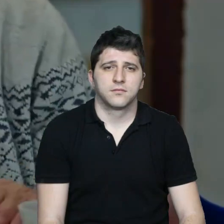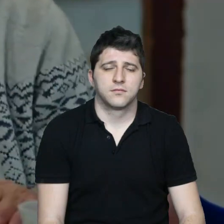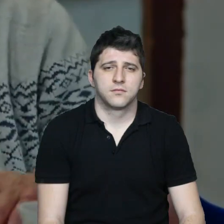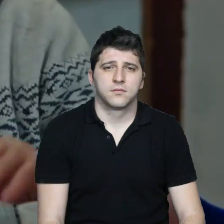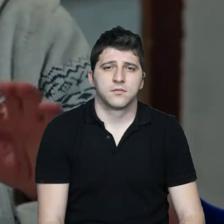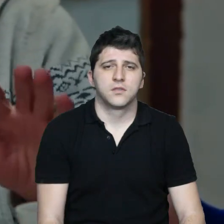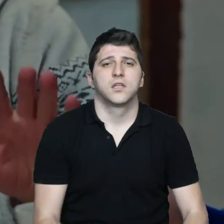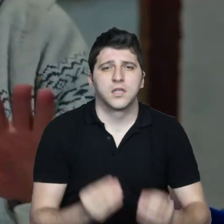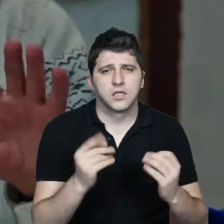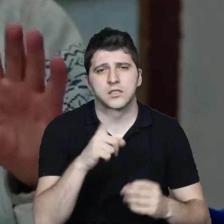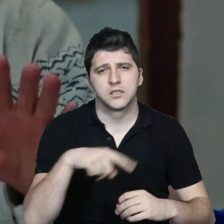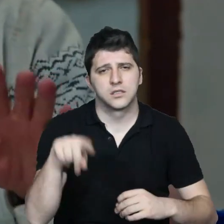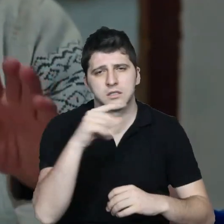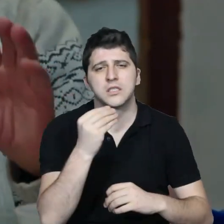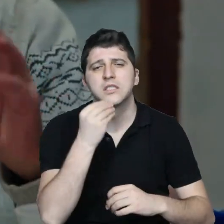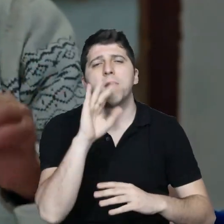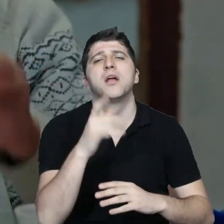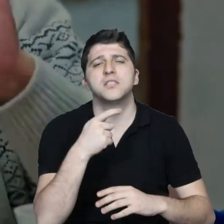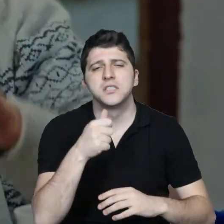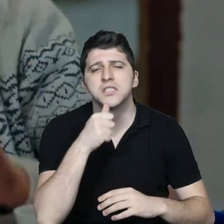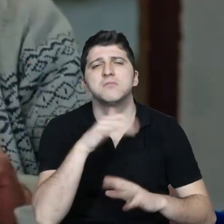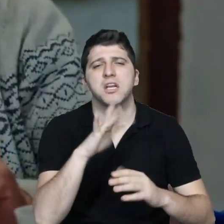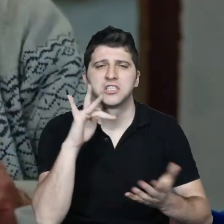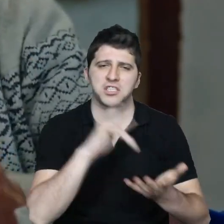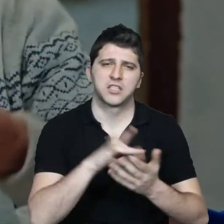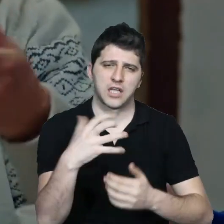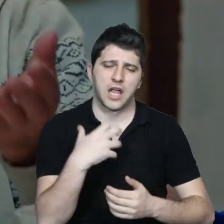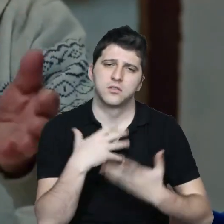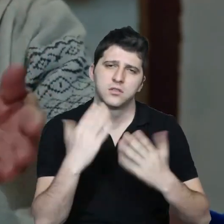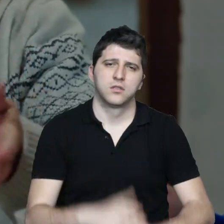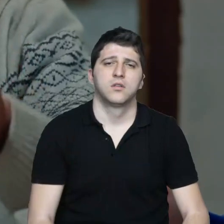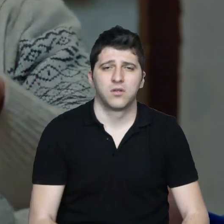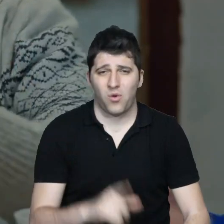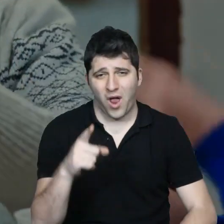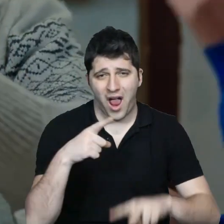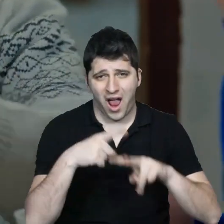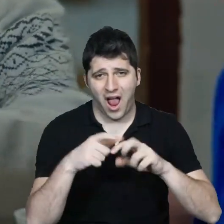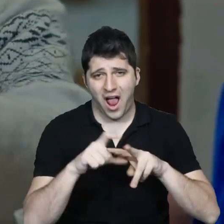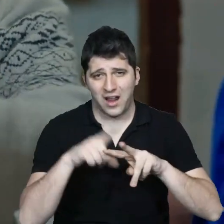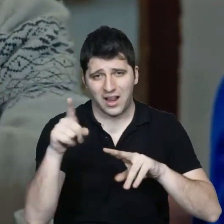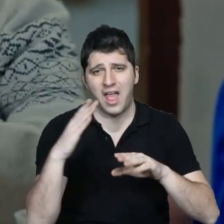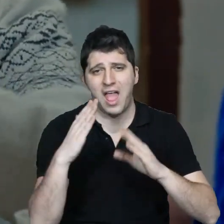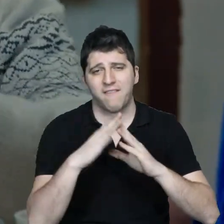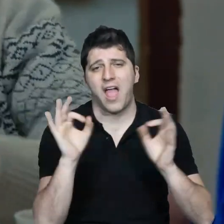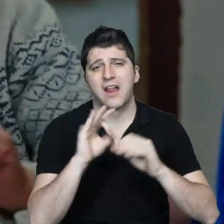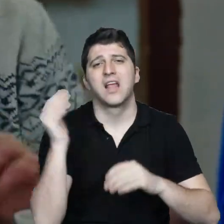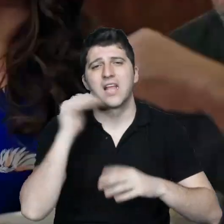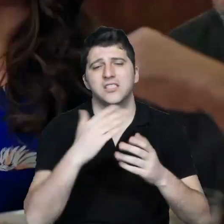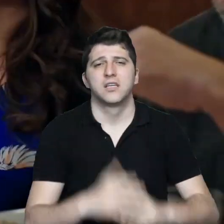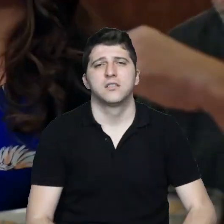İyi. Siz yemeyin içmeyin cezalandırın kendinizi. O zaman Arda evet erken